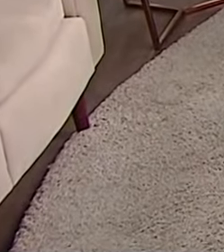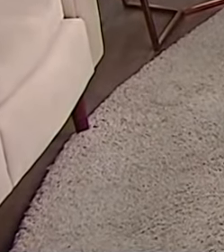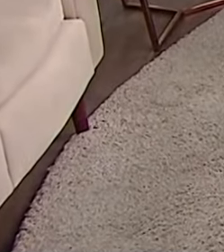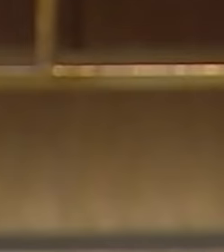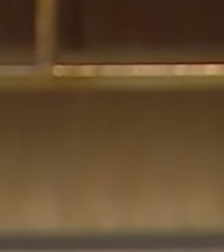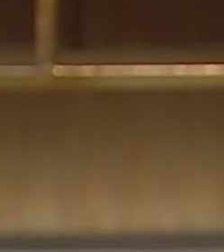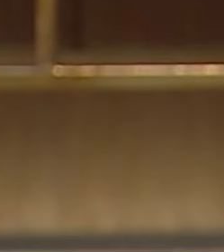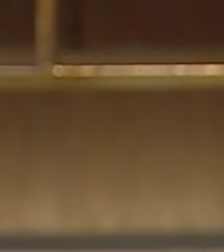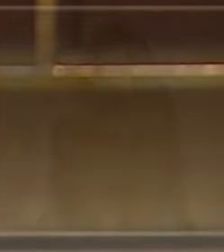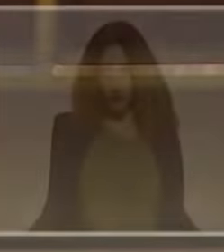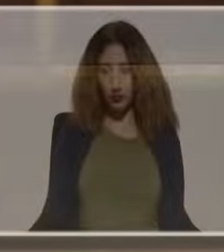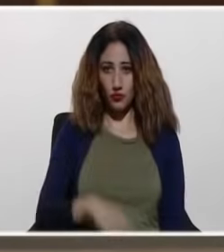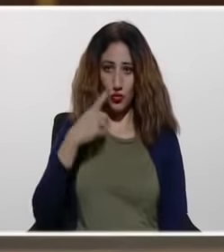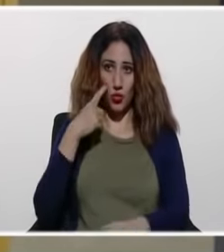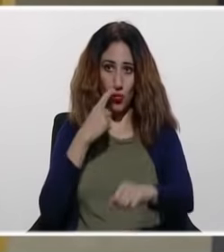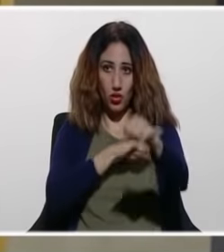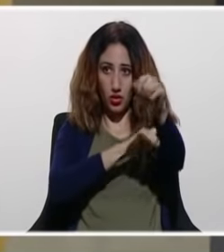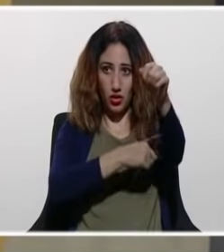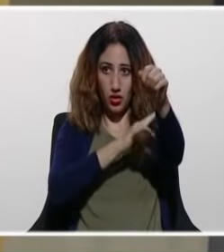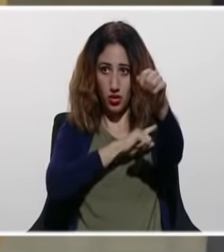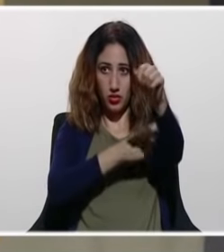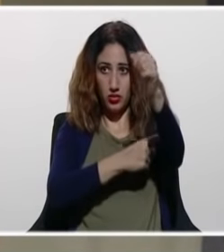مثلاً يعني. وني عضلاتك كده؟